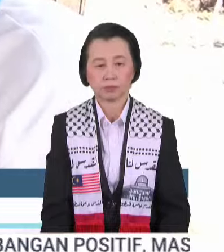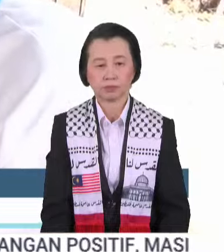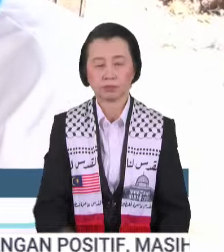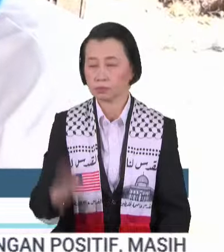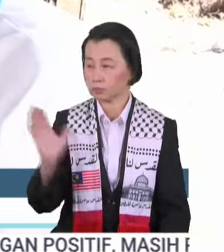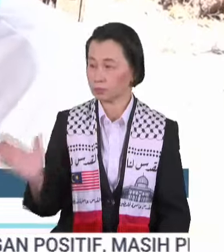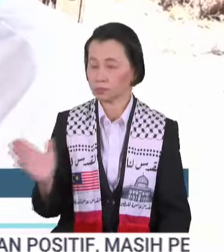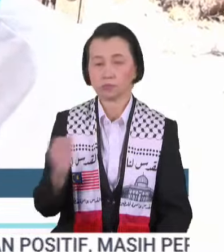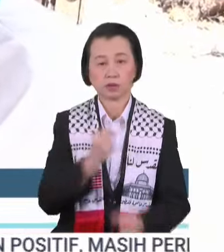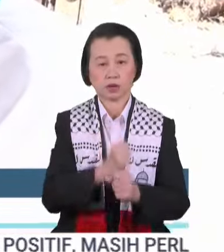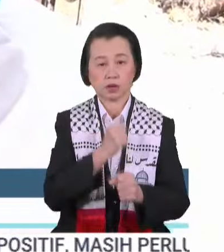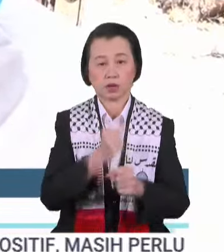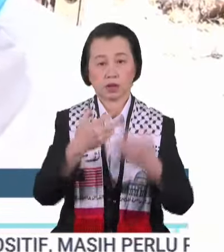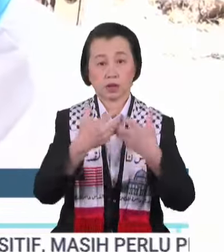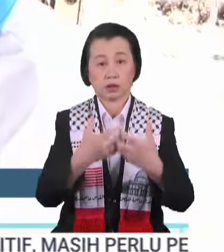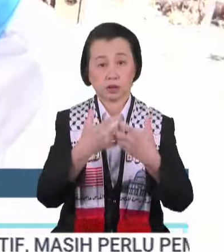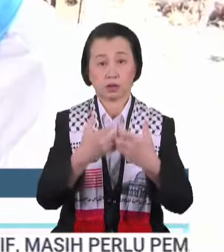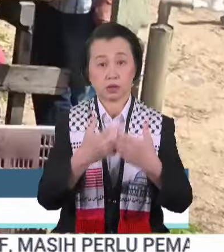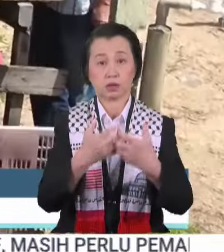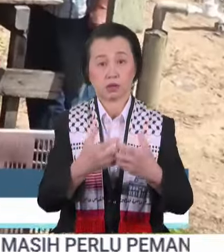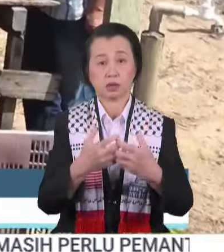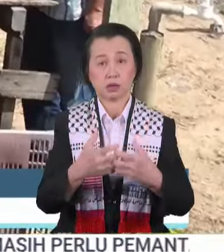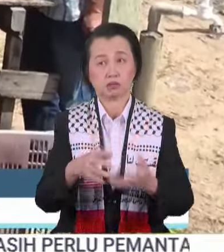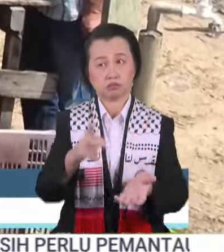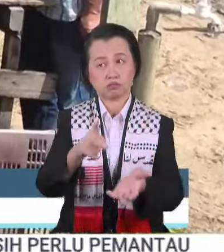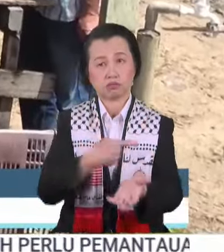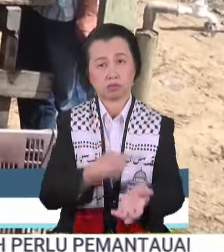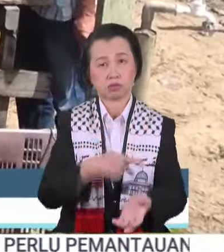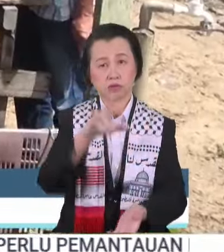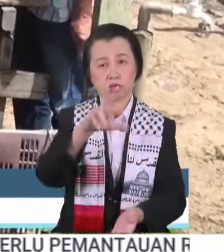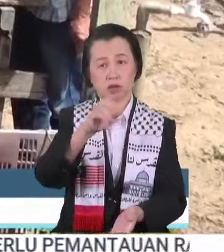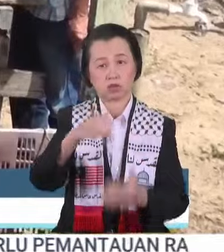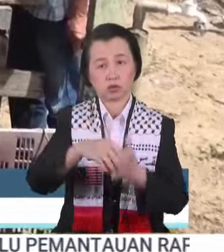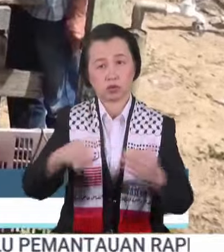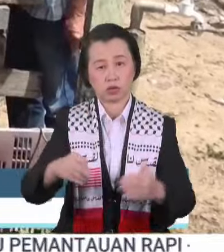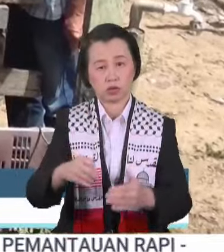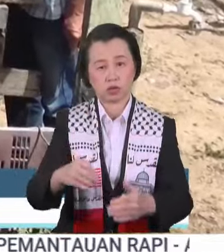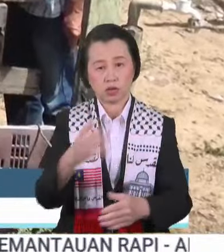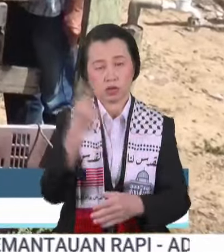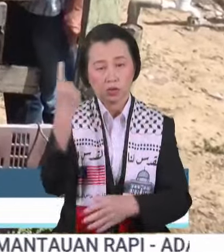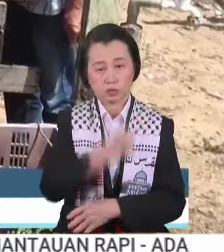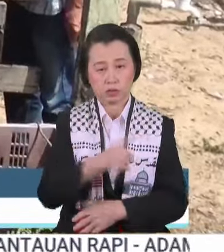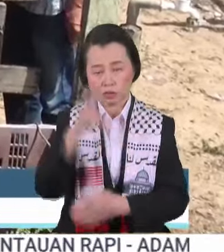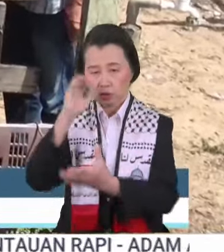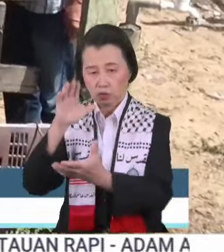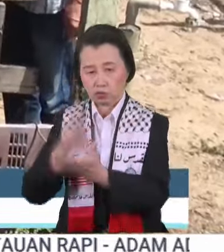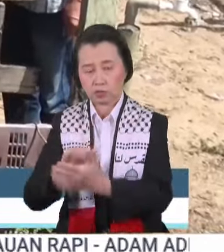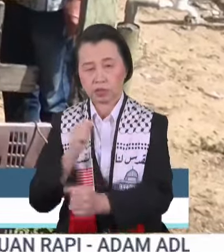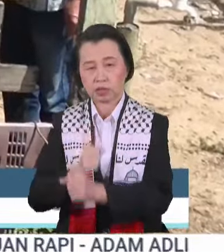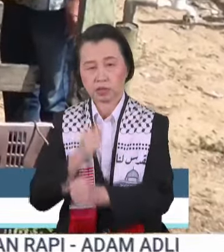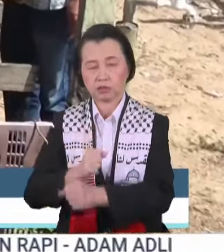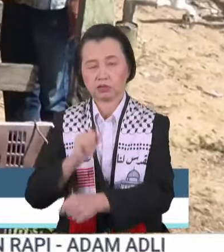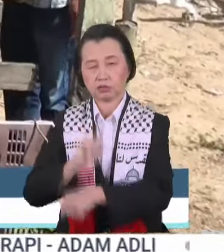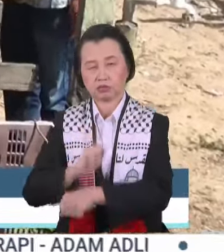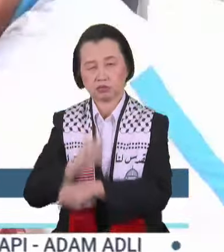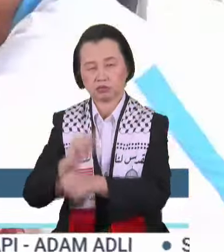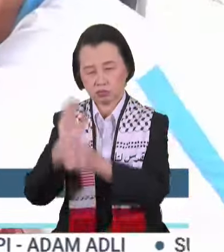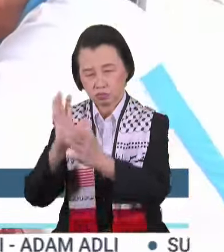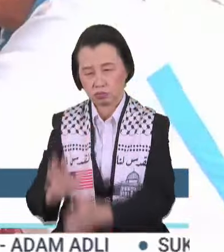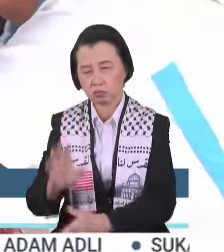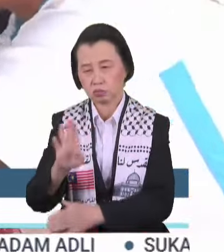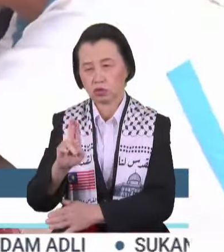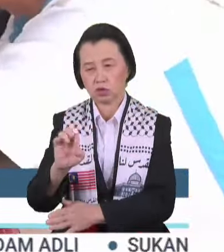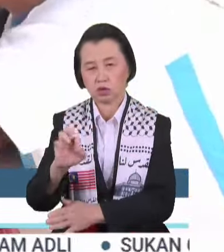Beliau yang kini bekerja di kilang keropok menerima upah harian sebanyak RM30. Manakala suaminya bekerja sebagai buruh memperoleh